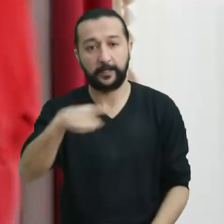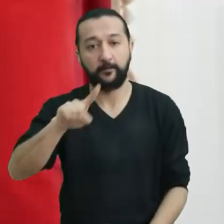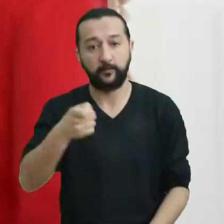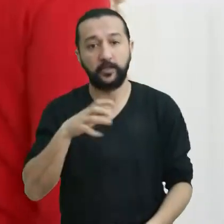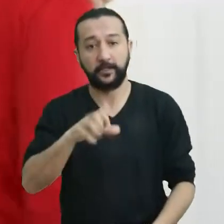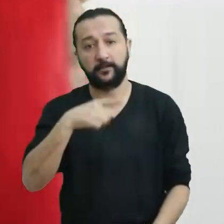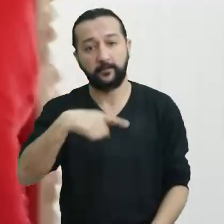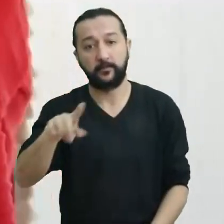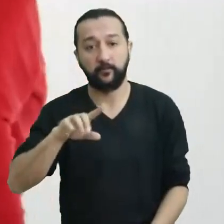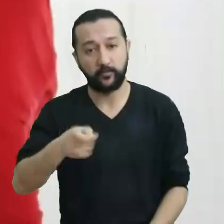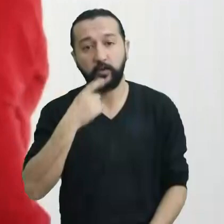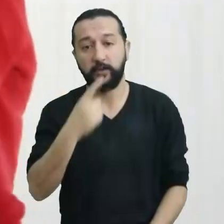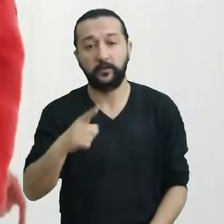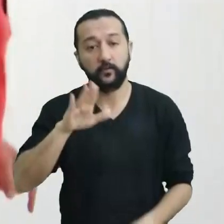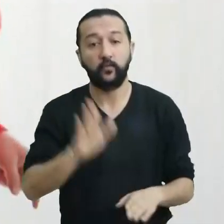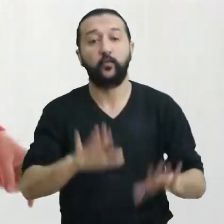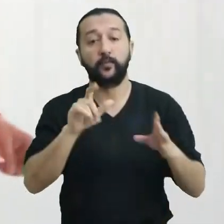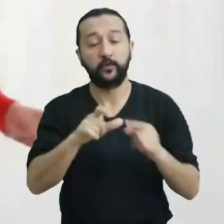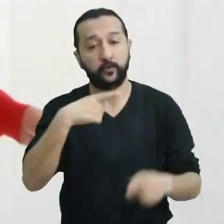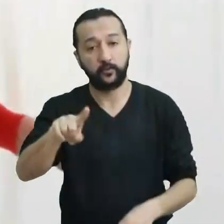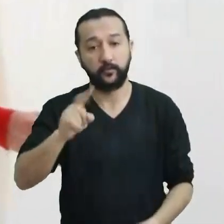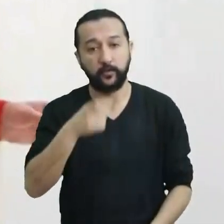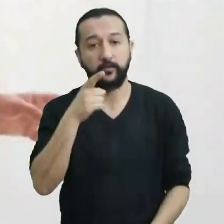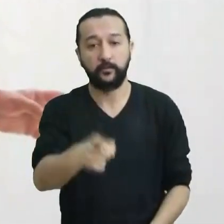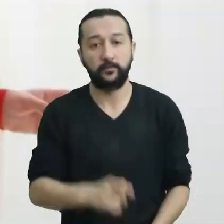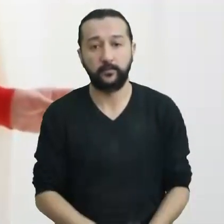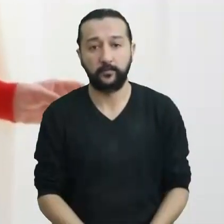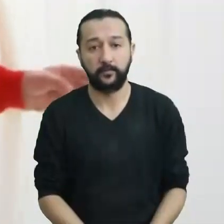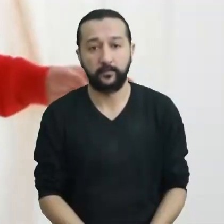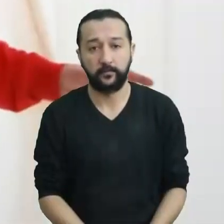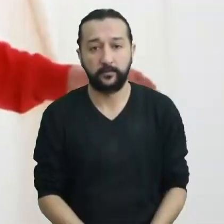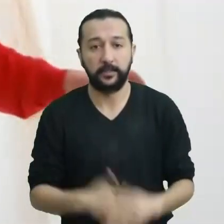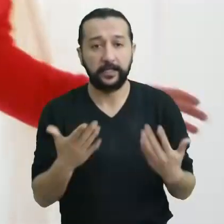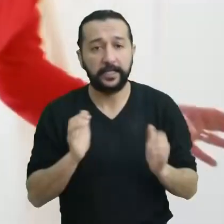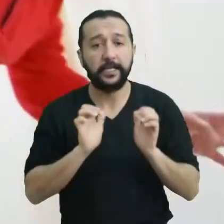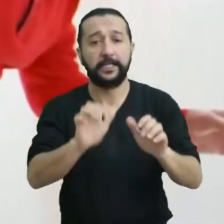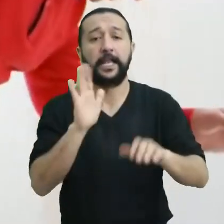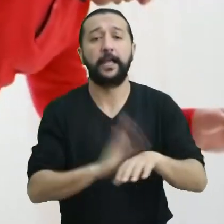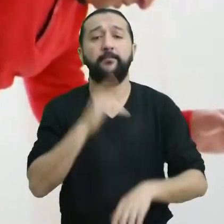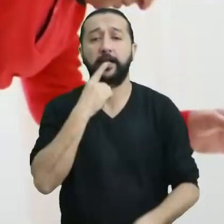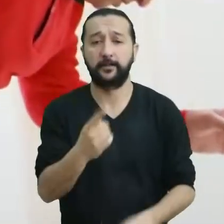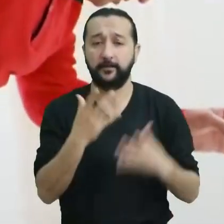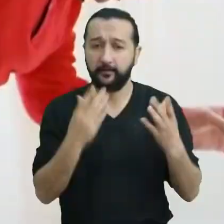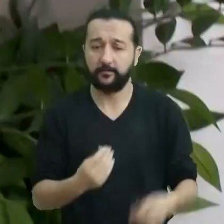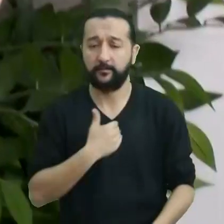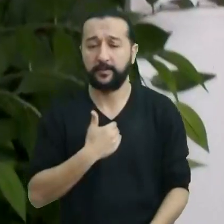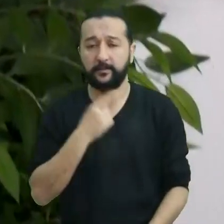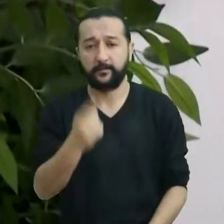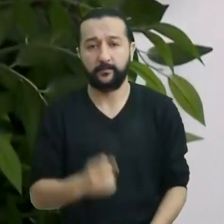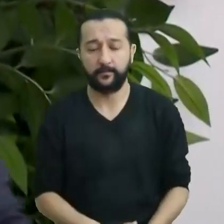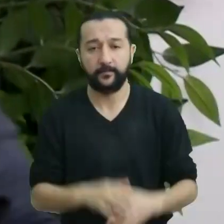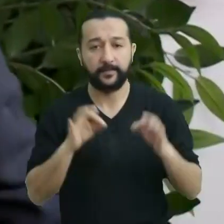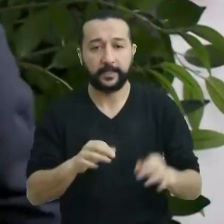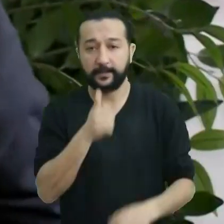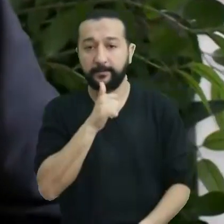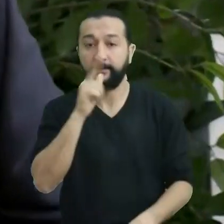şu tarantulayı. Bul Şükrü, durma Şükrü, bul Şükrü. Ya itekleme asıtacaksın beni ya.